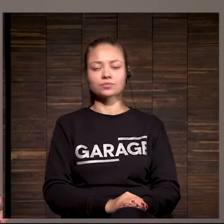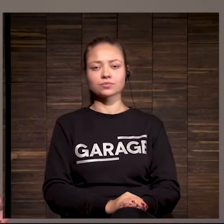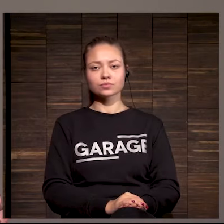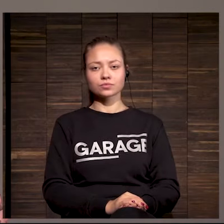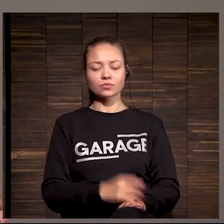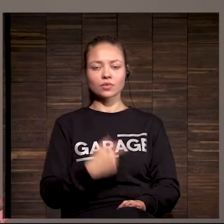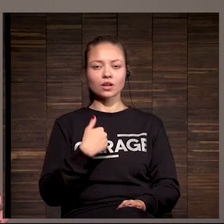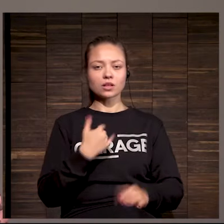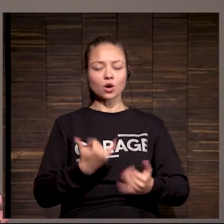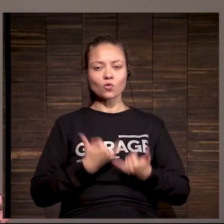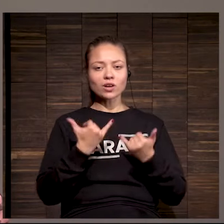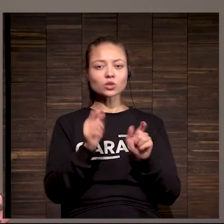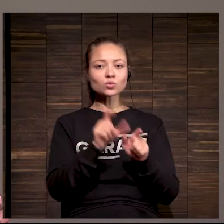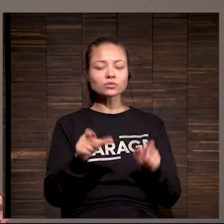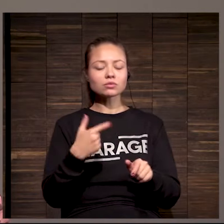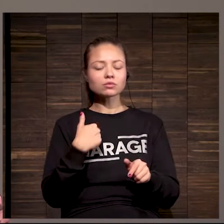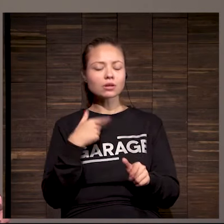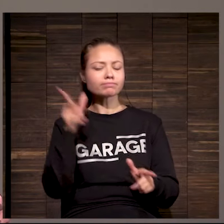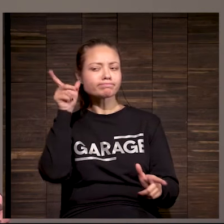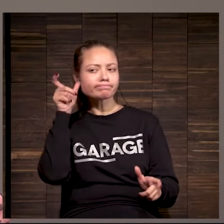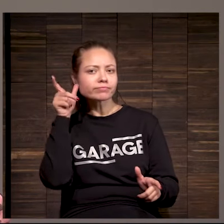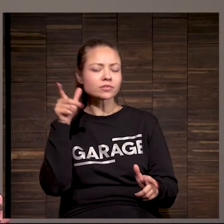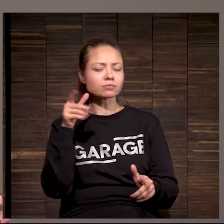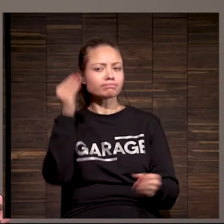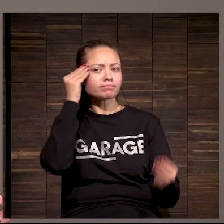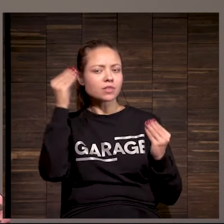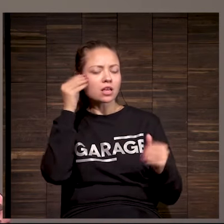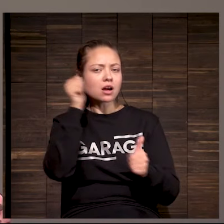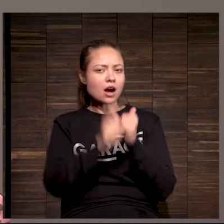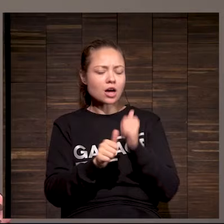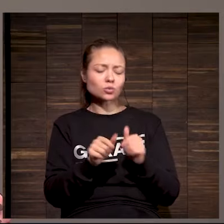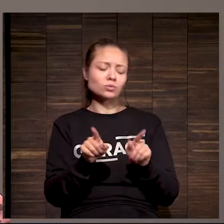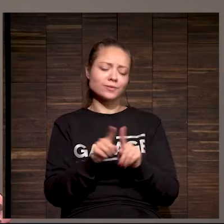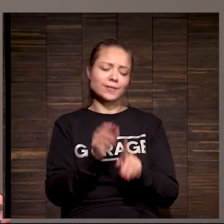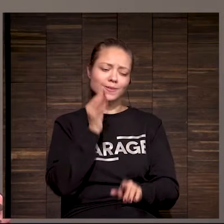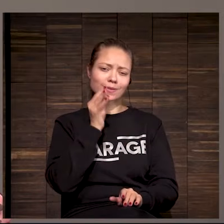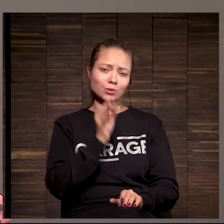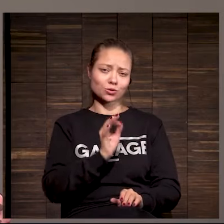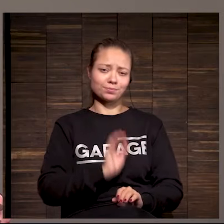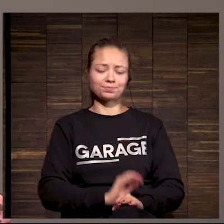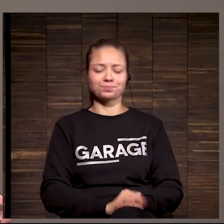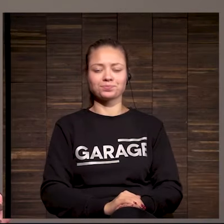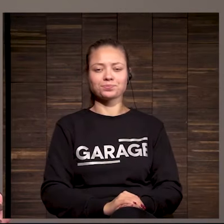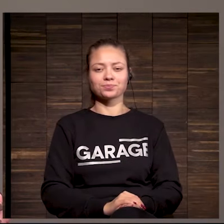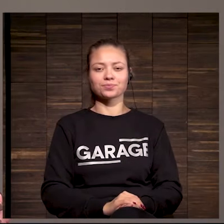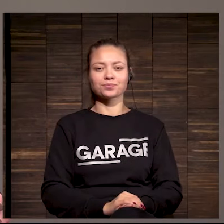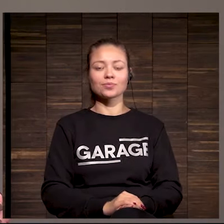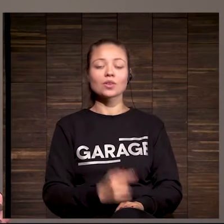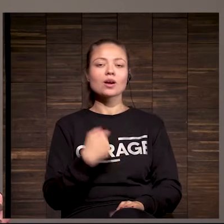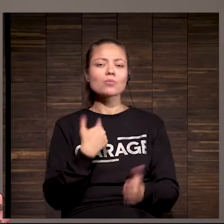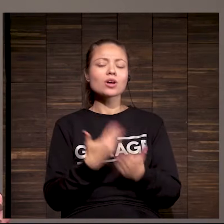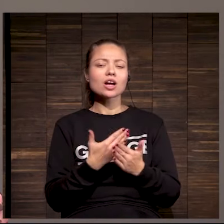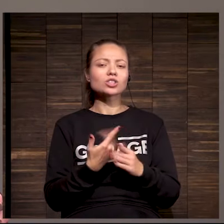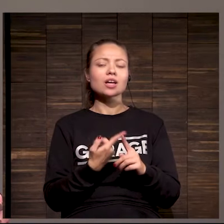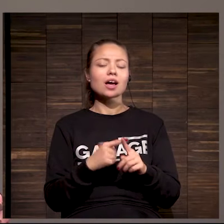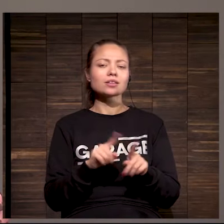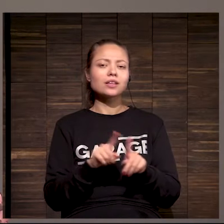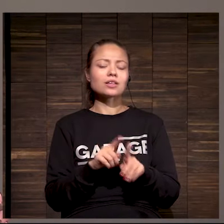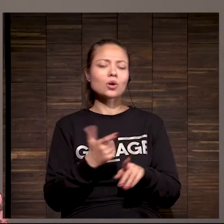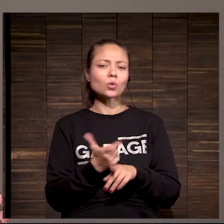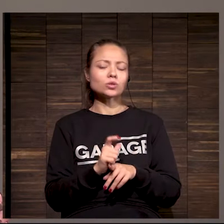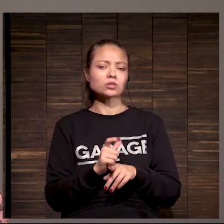уважаю людей я выслушиваю точку зрения каждого так скажу мне кажется это все очень такие